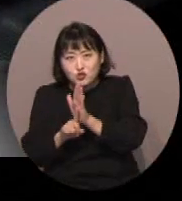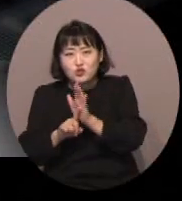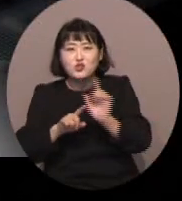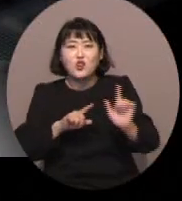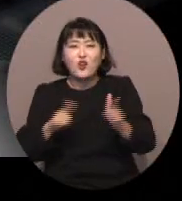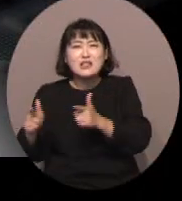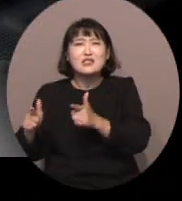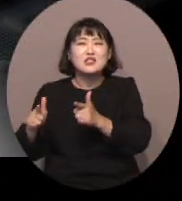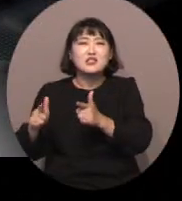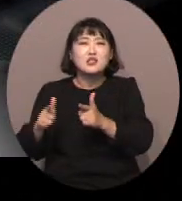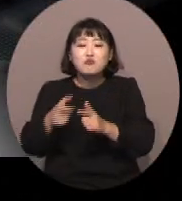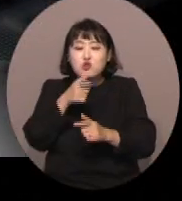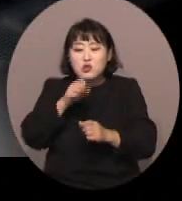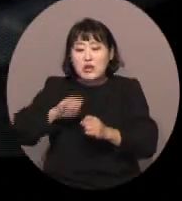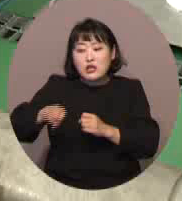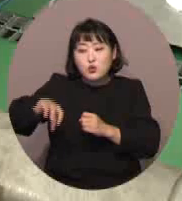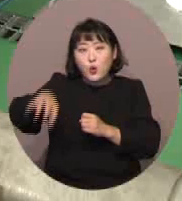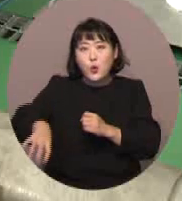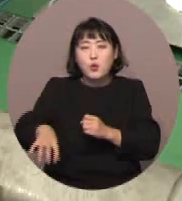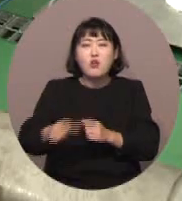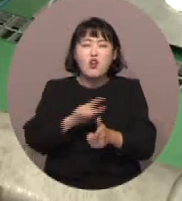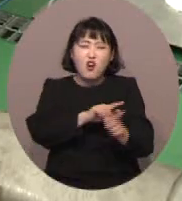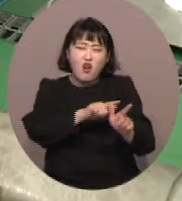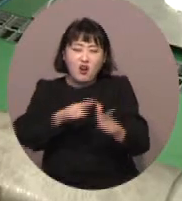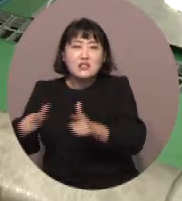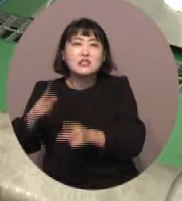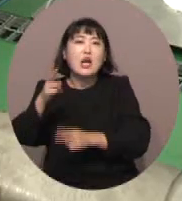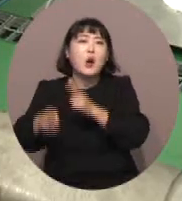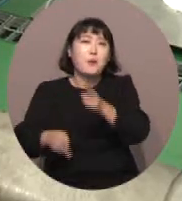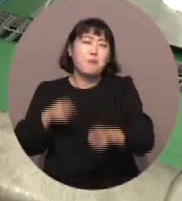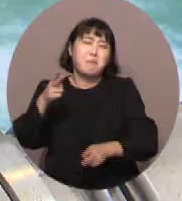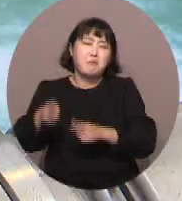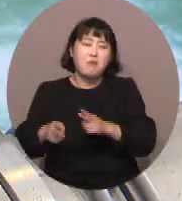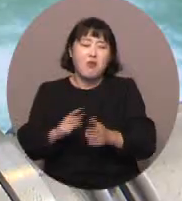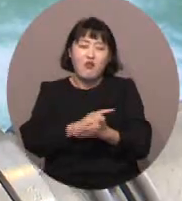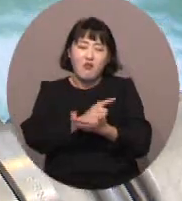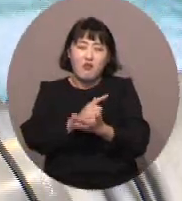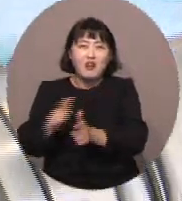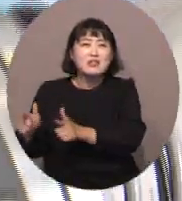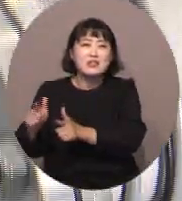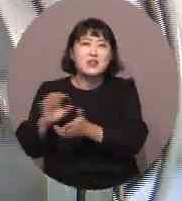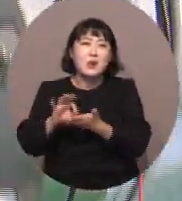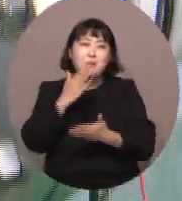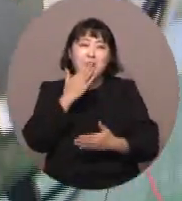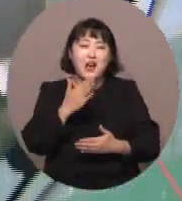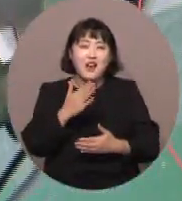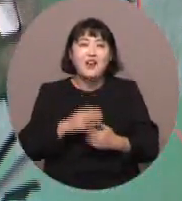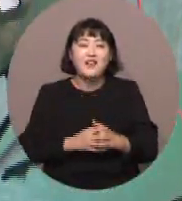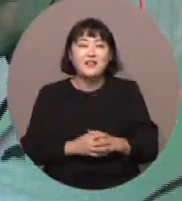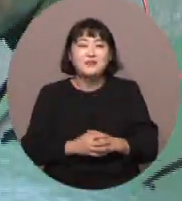상하수도의 누수 탐지 등에 폭넓게 활용이 가능할 전망입니다 MBC 뉴스 조영찬입니다